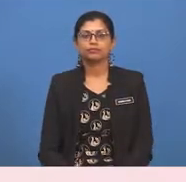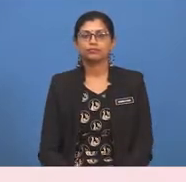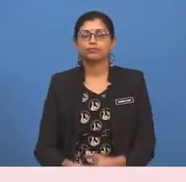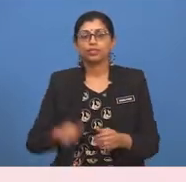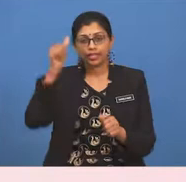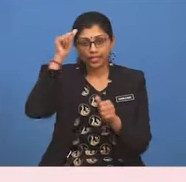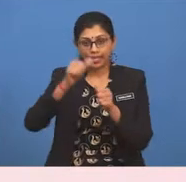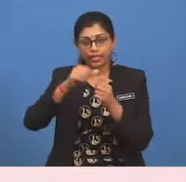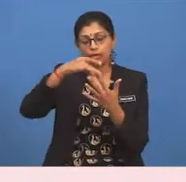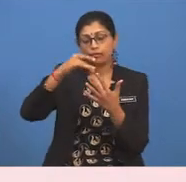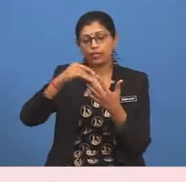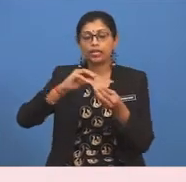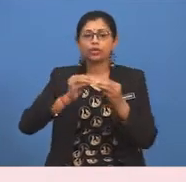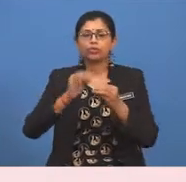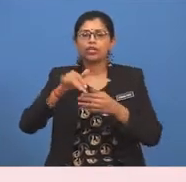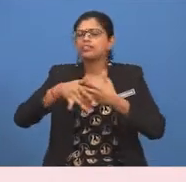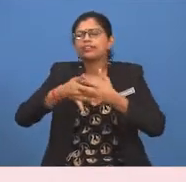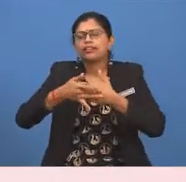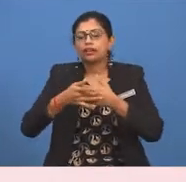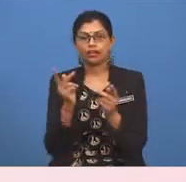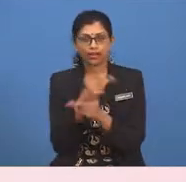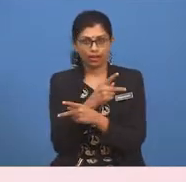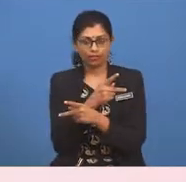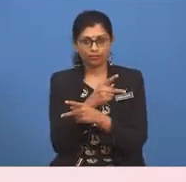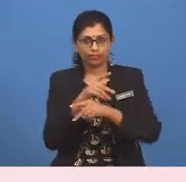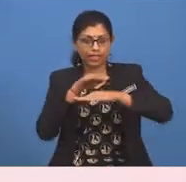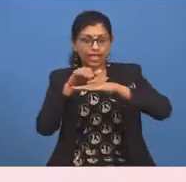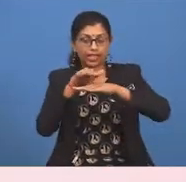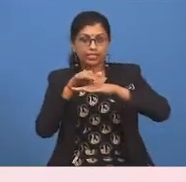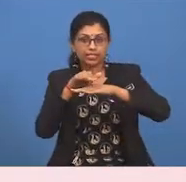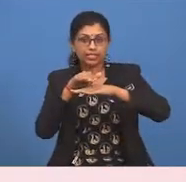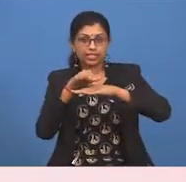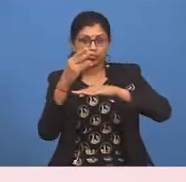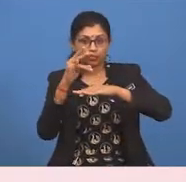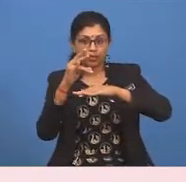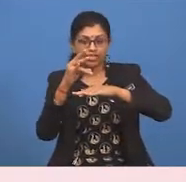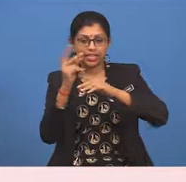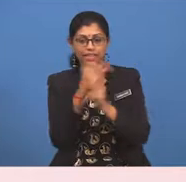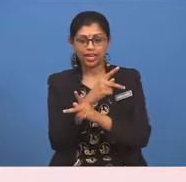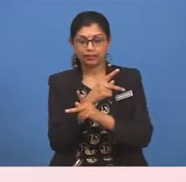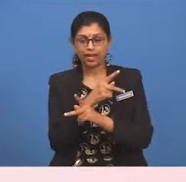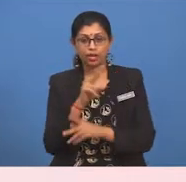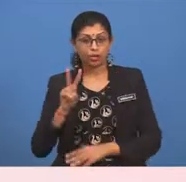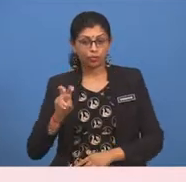didarab. Di sebelah atas iaitu 17 darab dengan